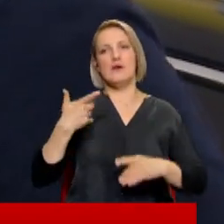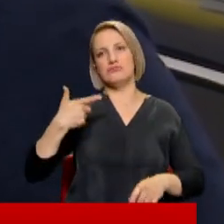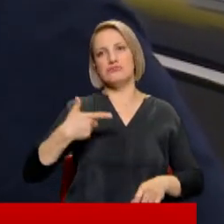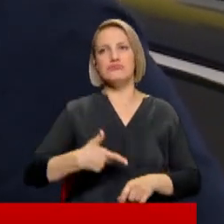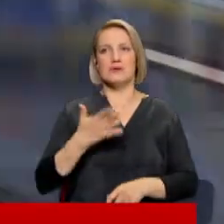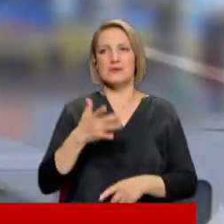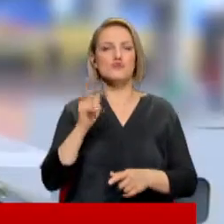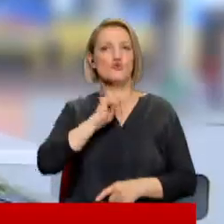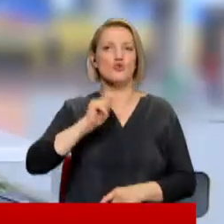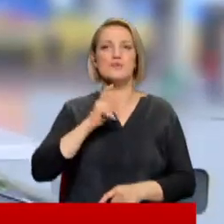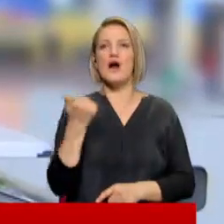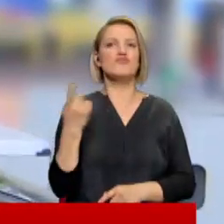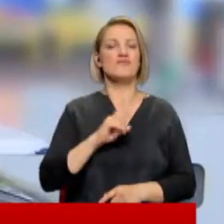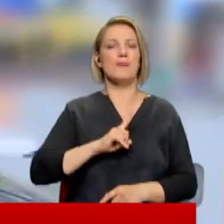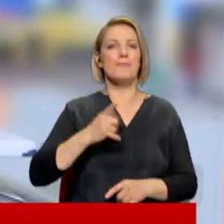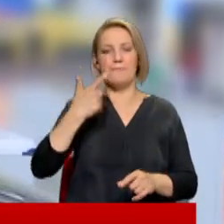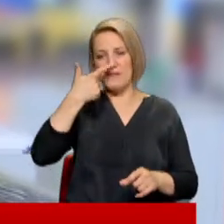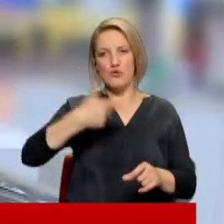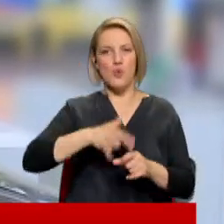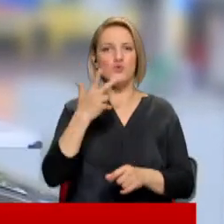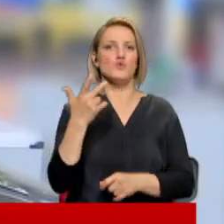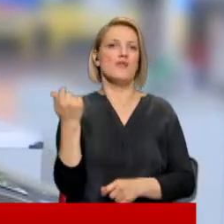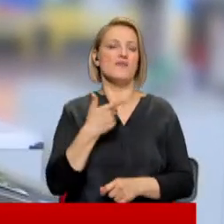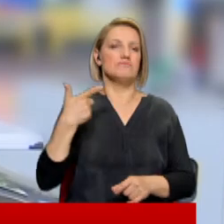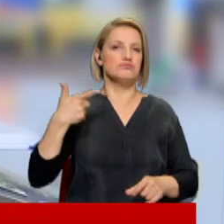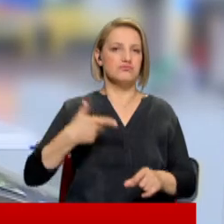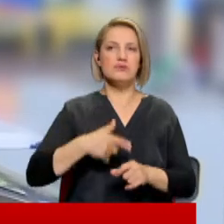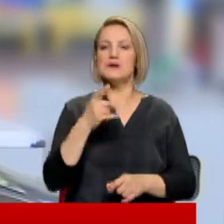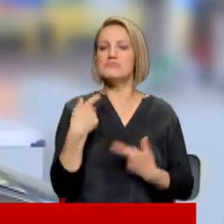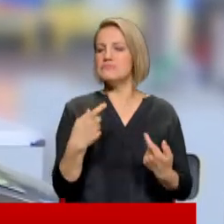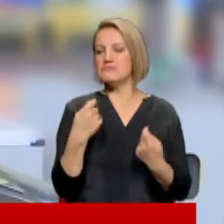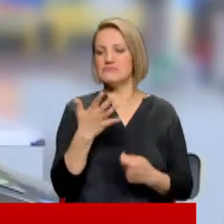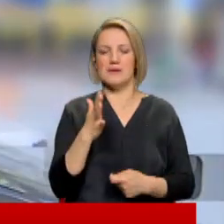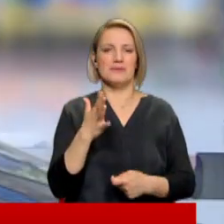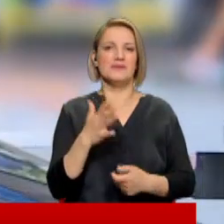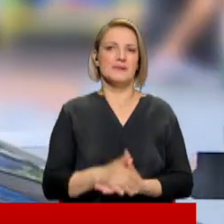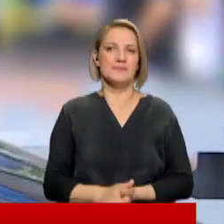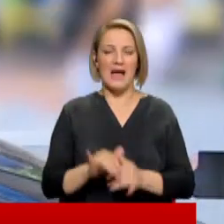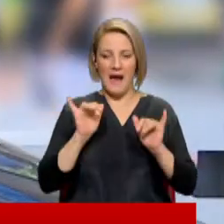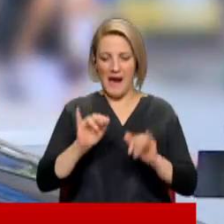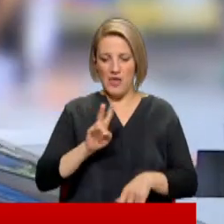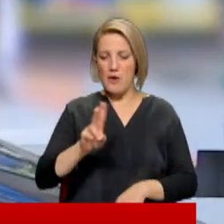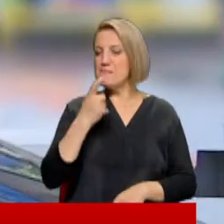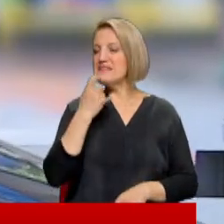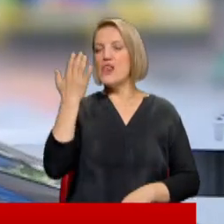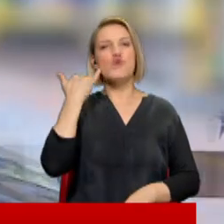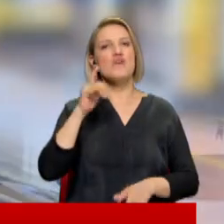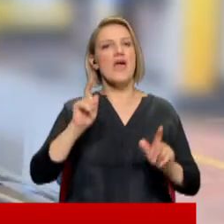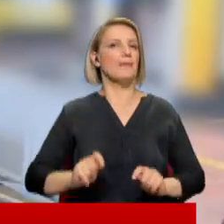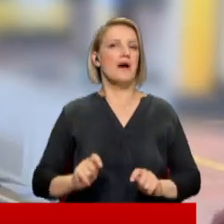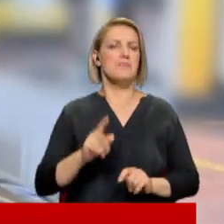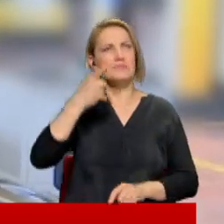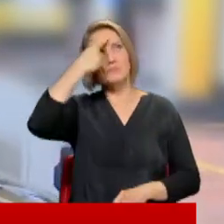Memleket neresi? Çorum. Kaç kere depoyu doldurdunuz? 3 defa. Ne kadara mal oldu yani? Yani 5000 lirayı buluyor. Aynı yolculuğu geçen sene